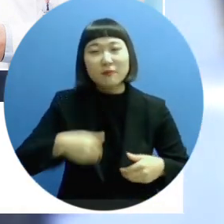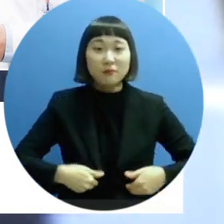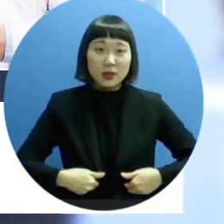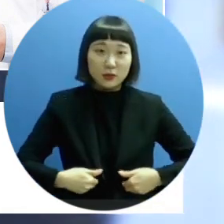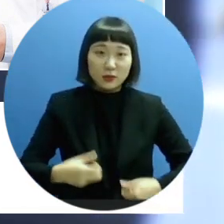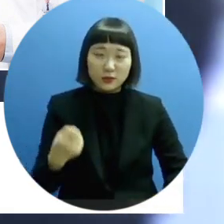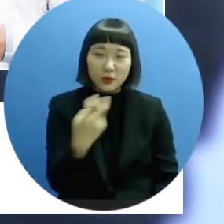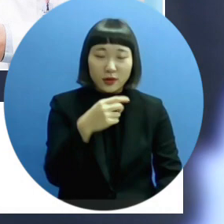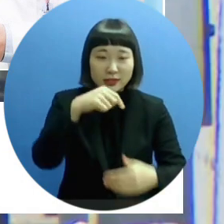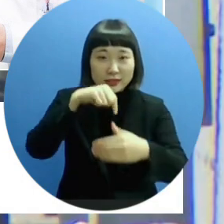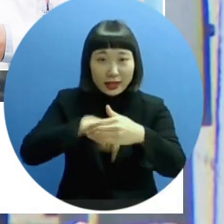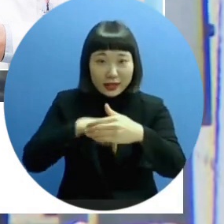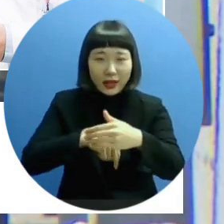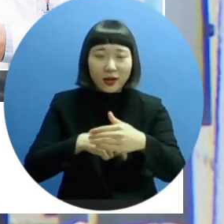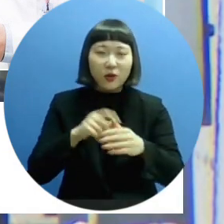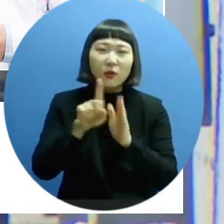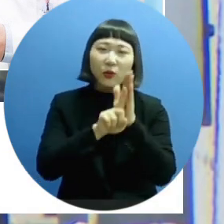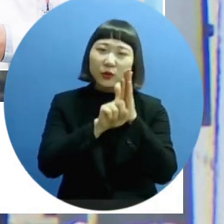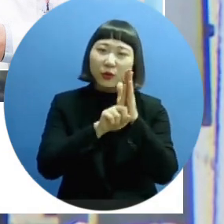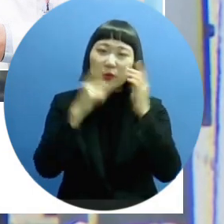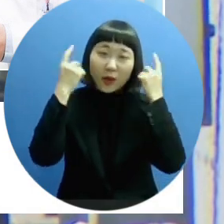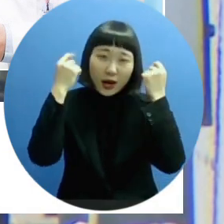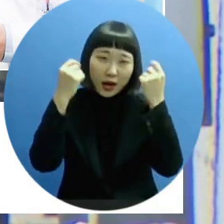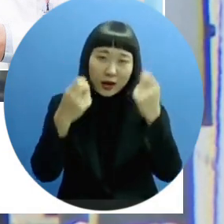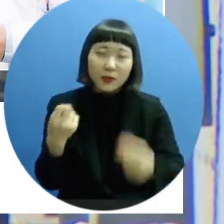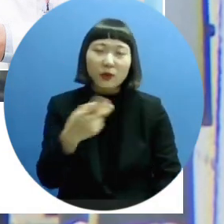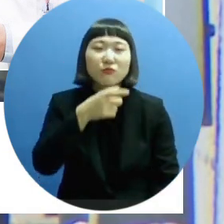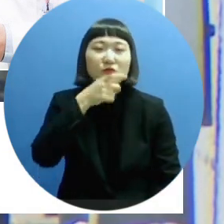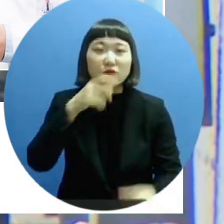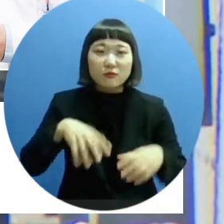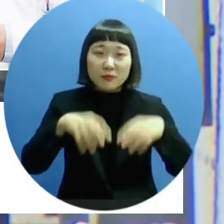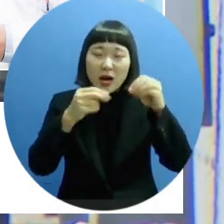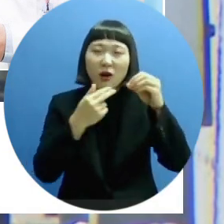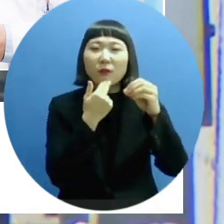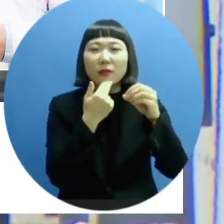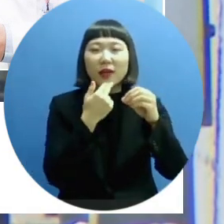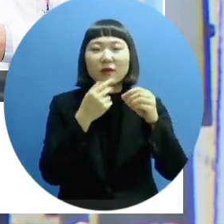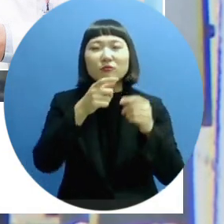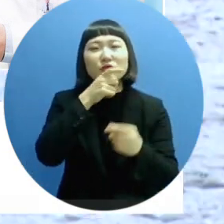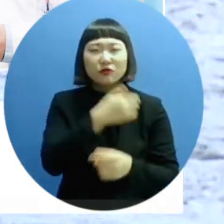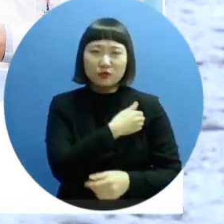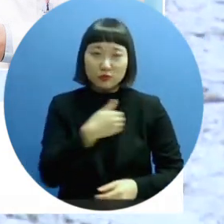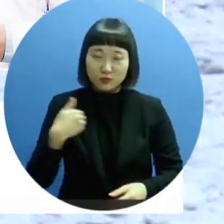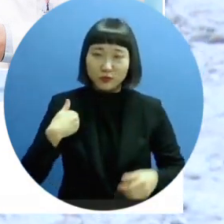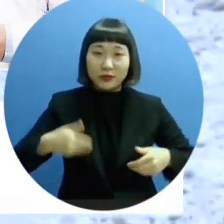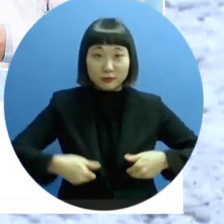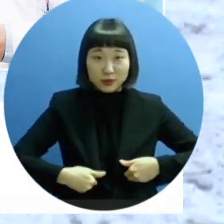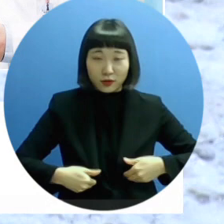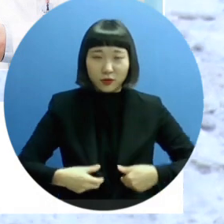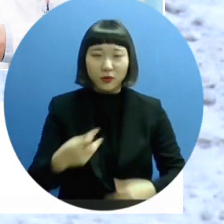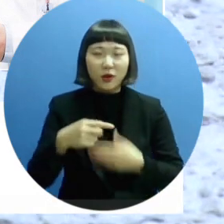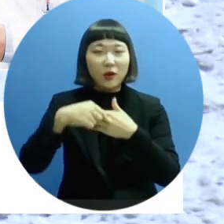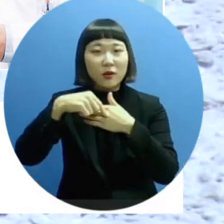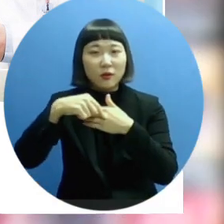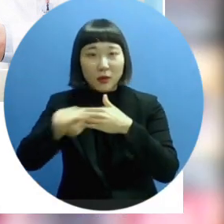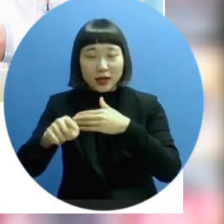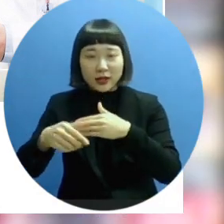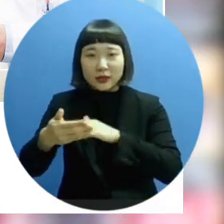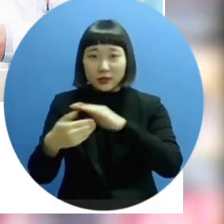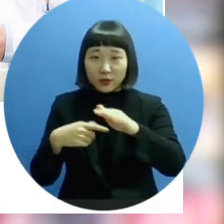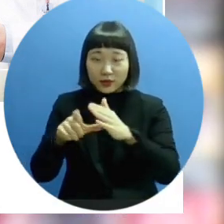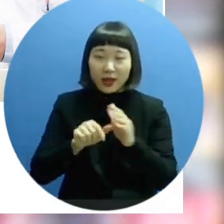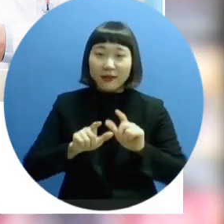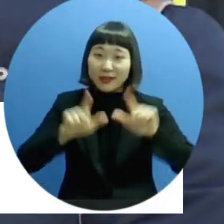유지하게 하고 건조해지지 않도록 해야 하며, 외출 전 날씨 정보를 확인하고 추운 날씨에는 가급적 야외 활동을